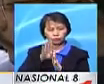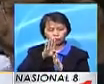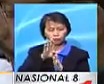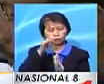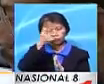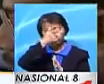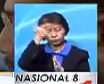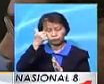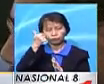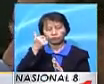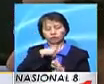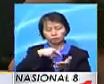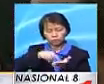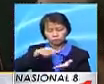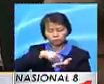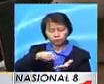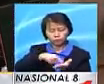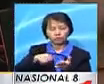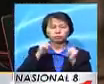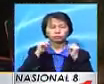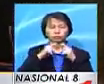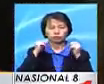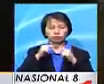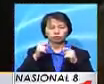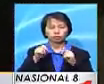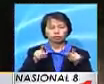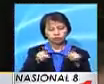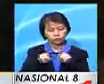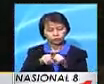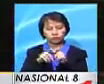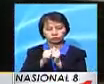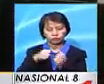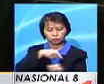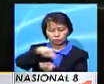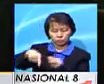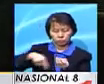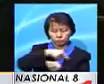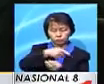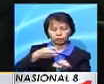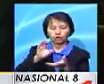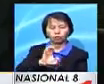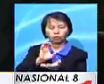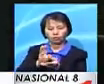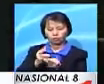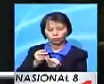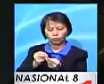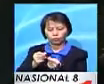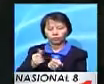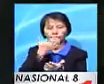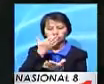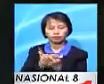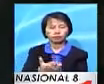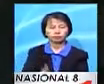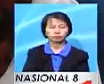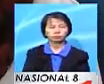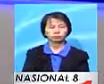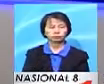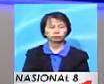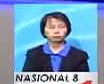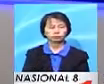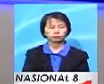didorong terutamanya oleh perbelanjaan sektor swasta selari dengan persekitaran kecairan yang bertambah baik.